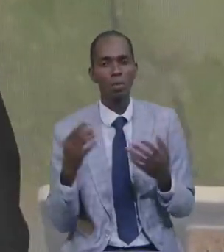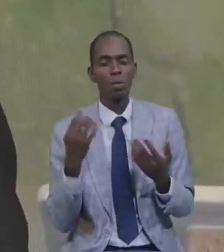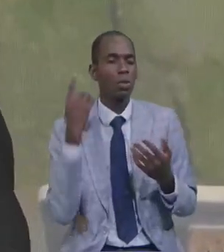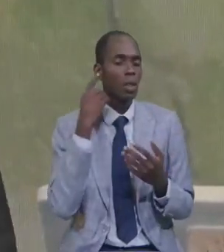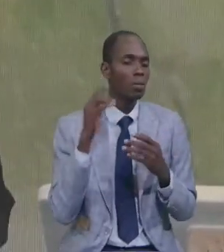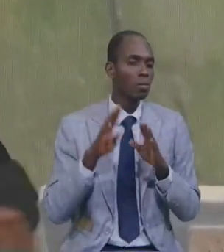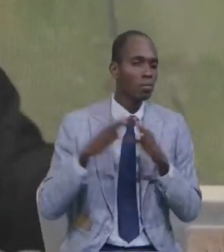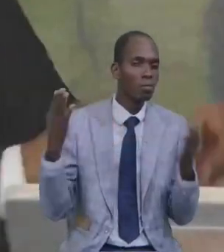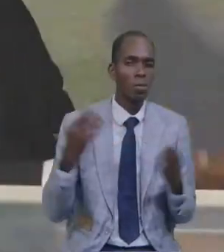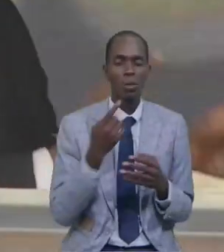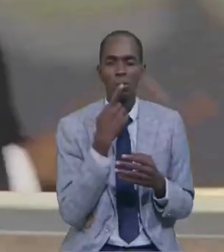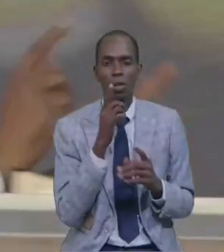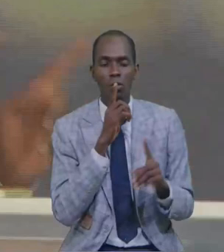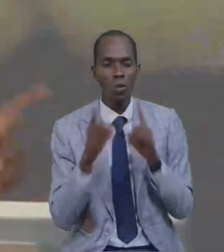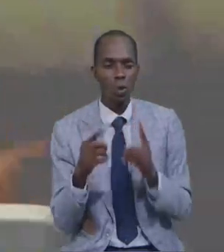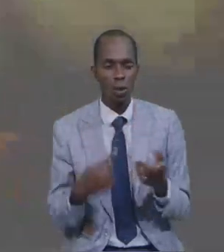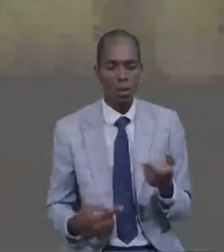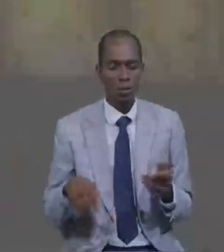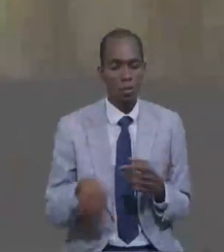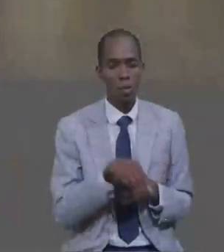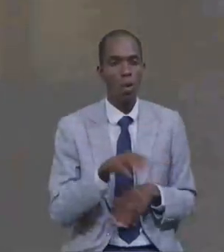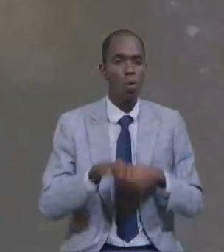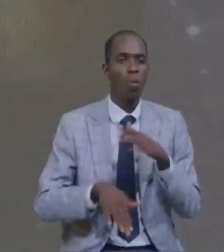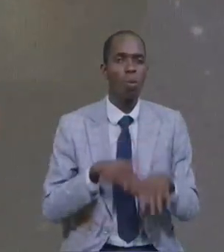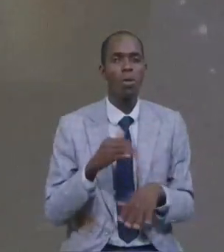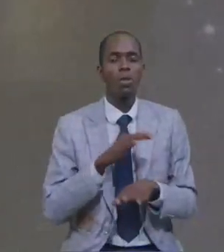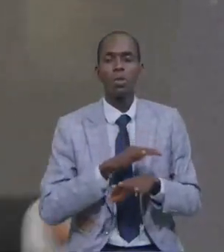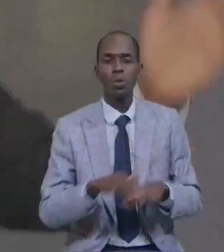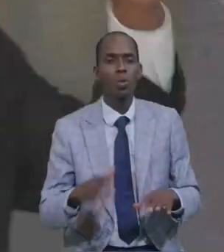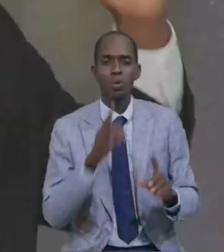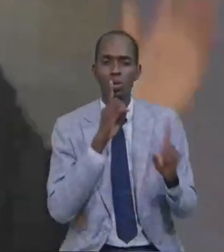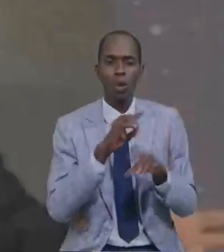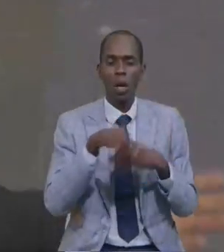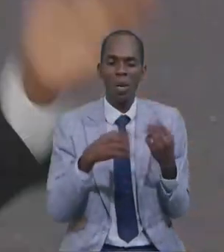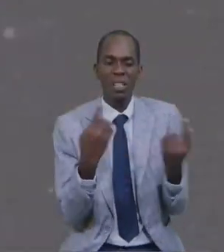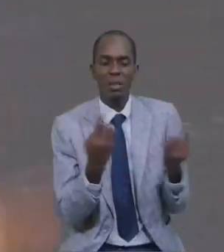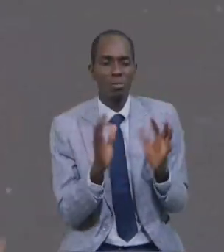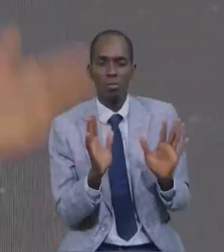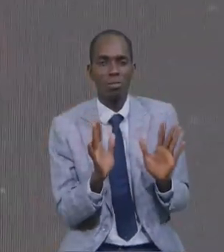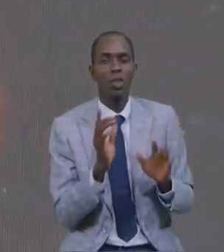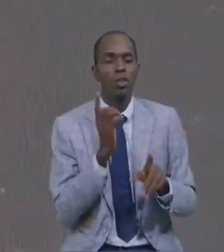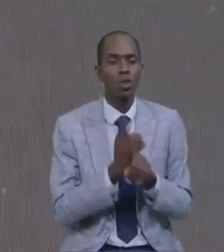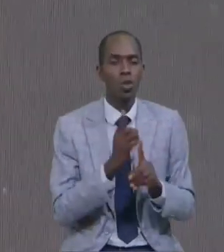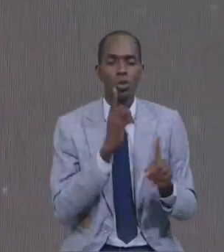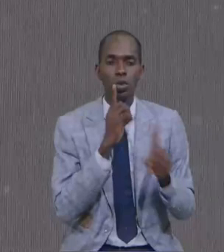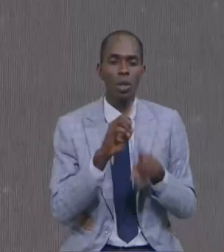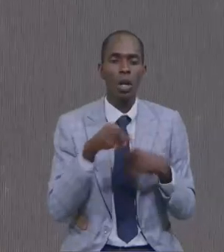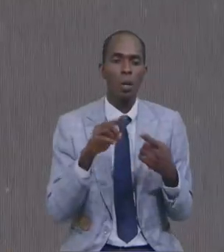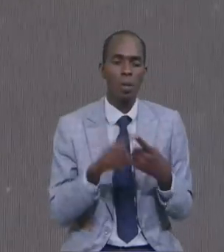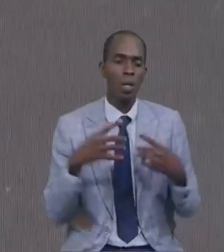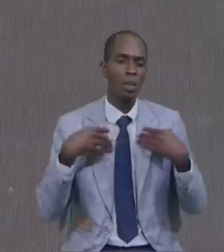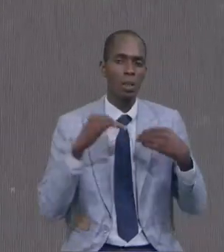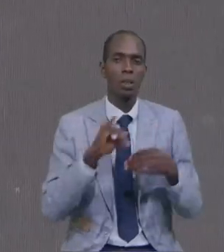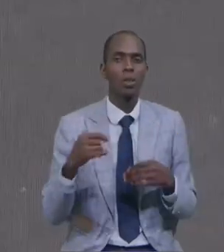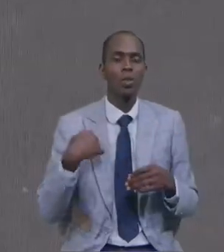de la nouvelle vie en Christ. Nous ne pouvons pas parler de la justice maintenant. Ah, voici le moment et voici le jour